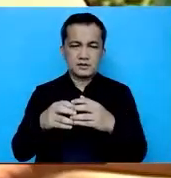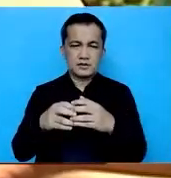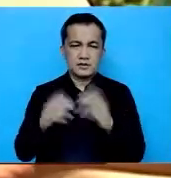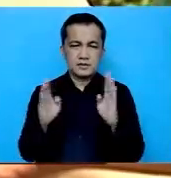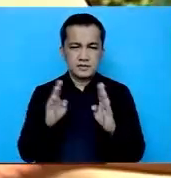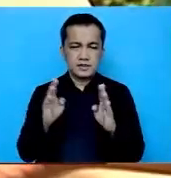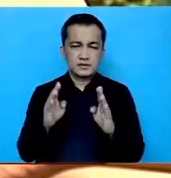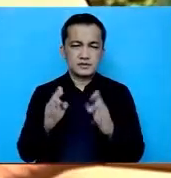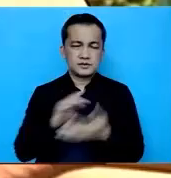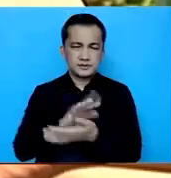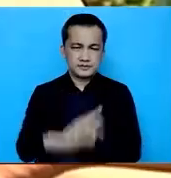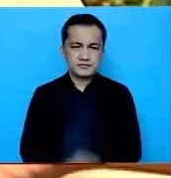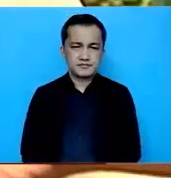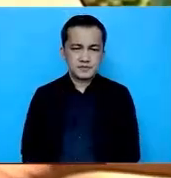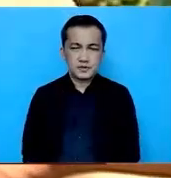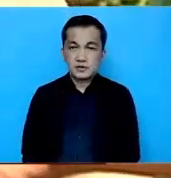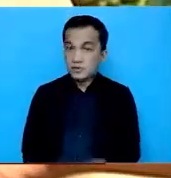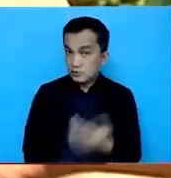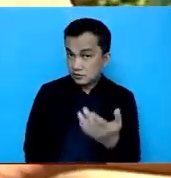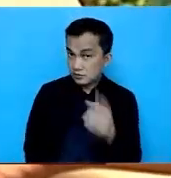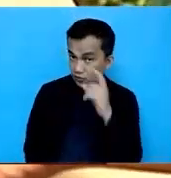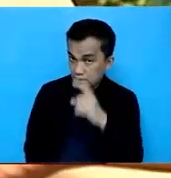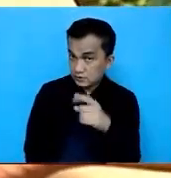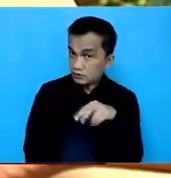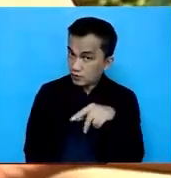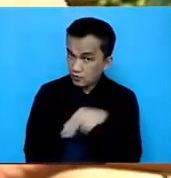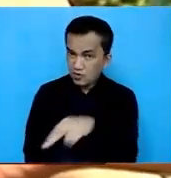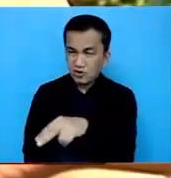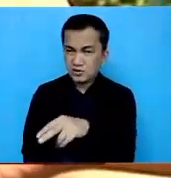wise if you would walk, no? Iwanan na po natin yung mga